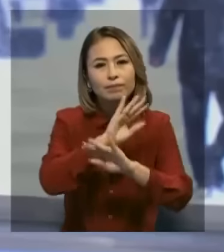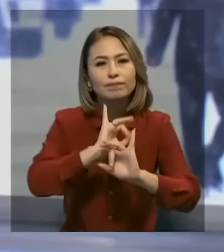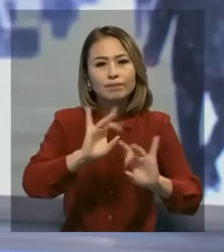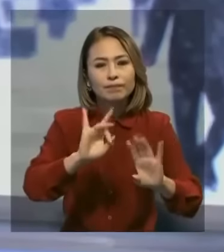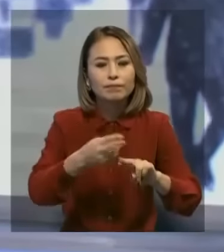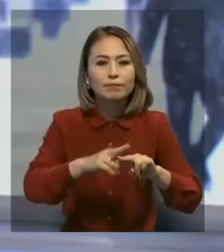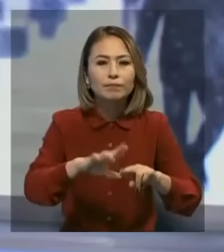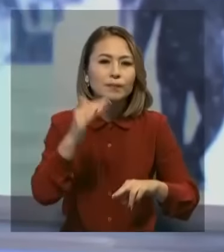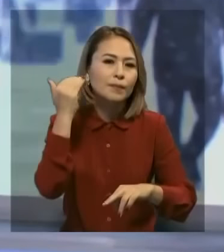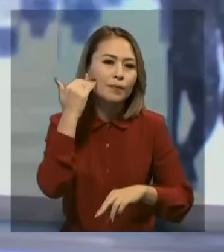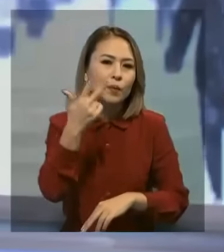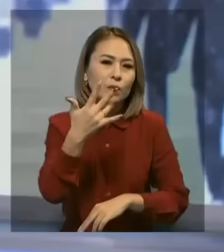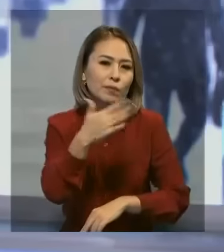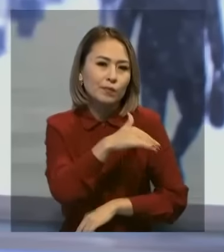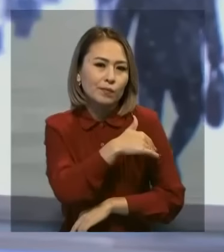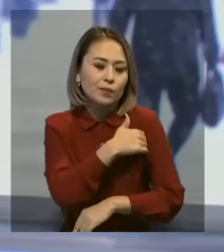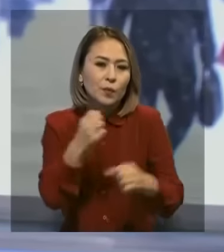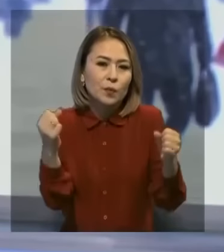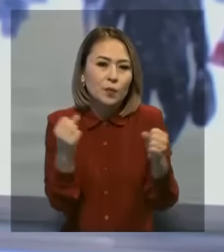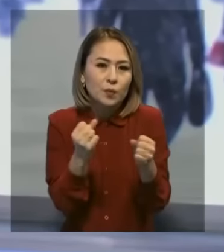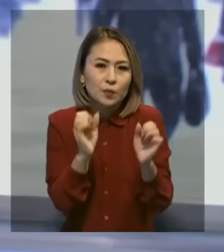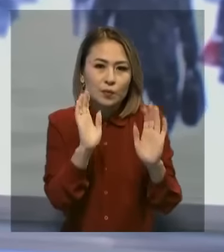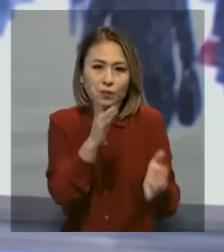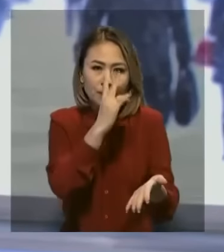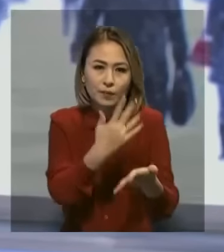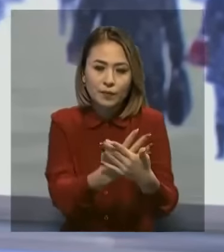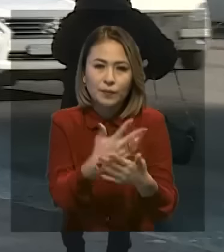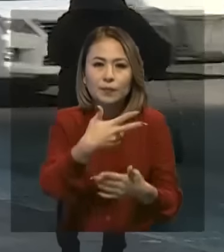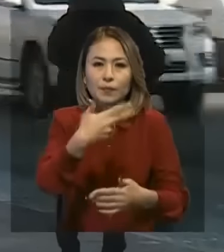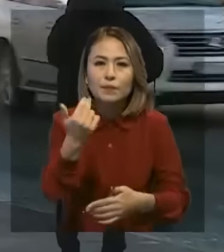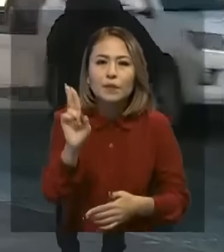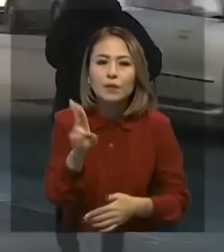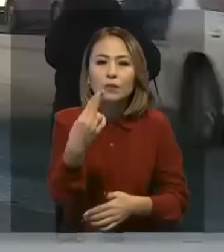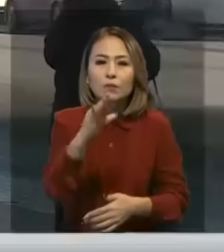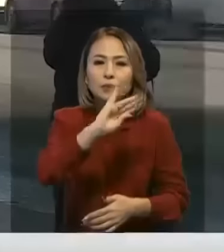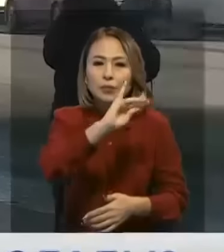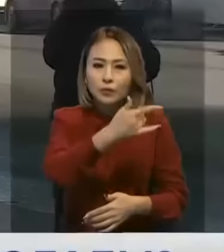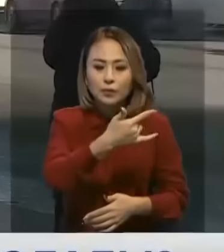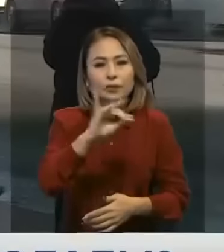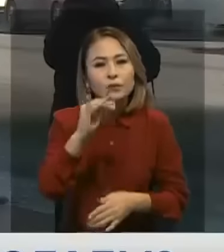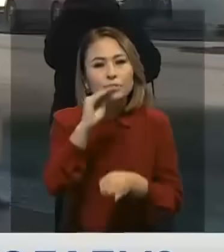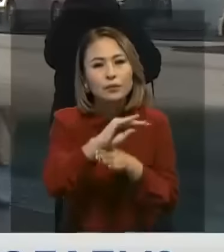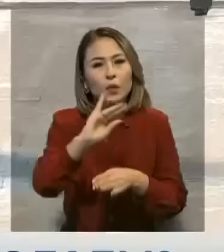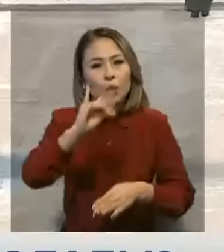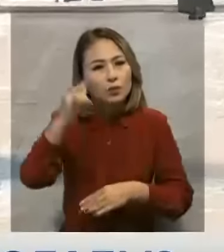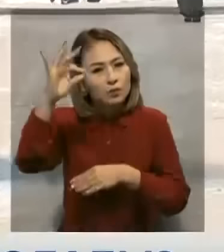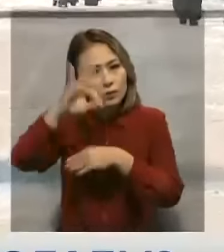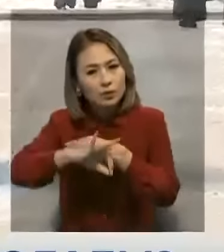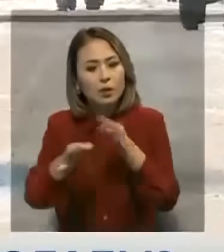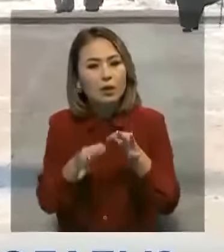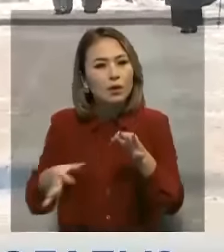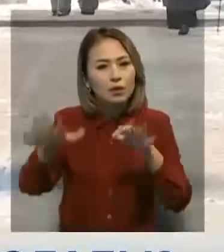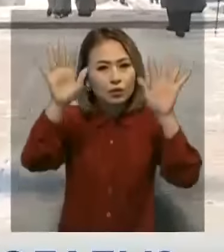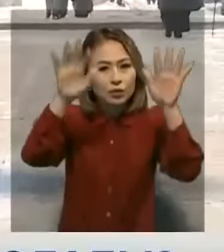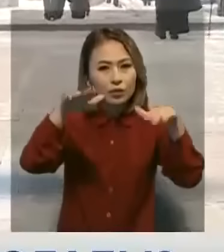дейді. Синоптиктер термометр бағаны 35 градус суықты көрсетеді деп сендірді. 31 желтоқсанда оңтүстік және